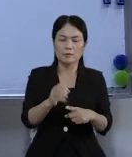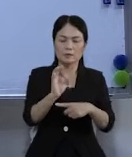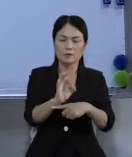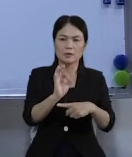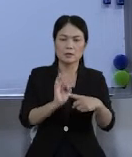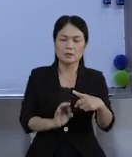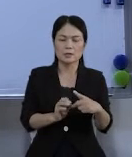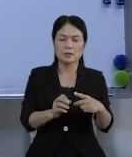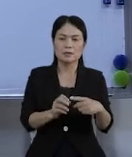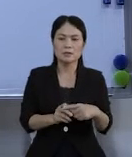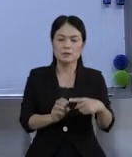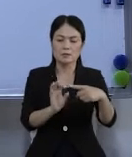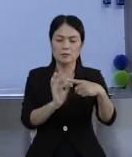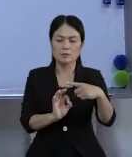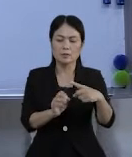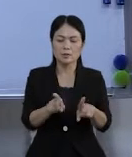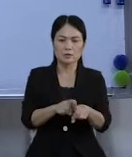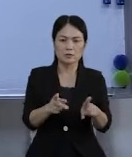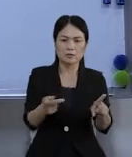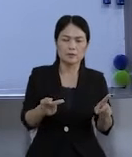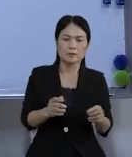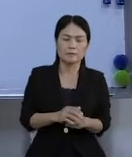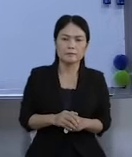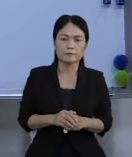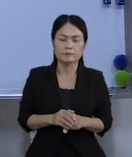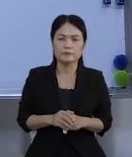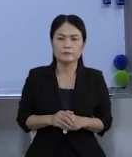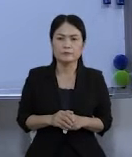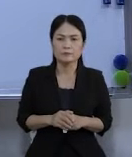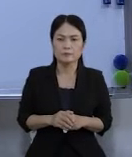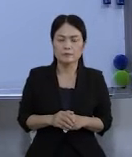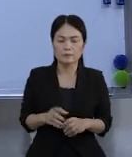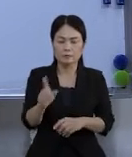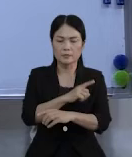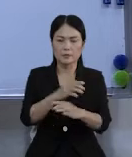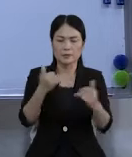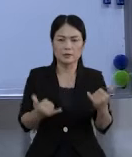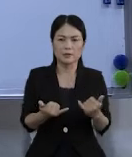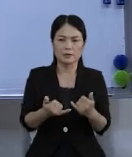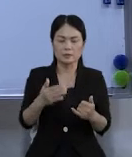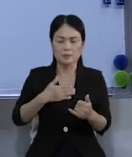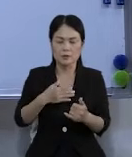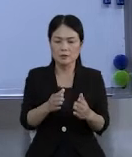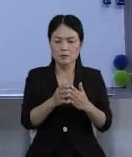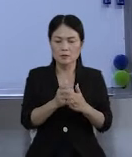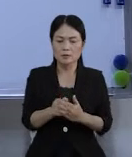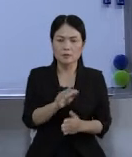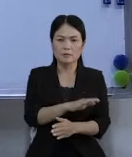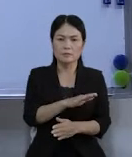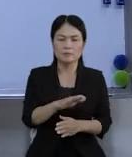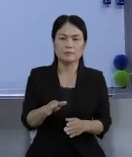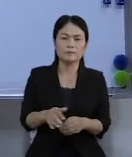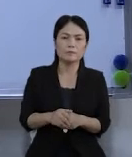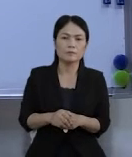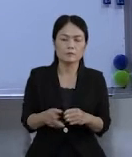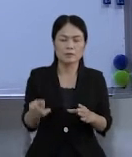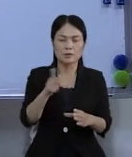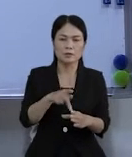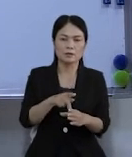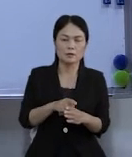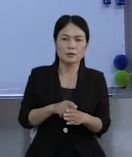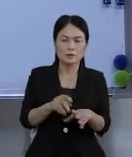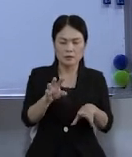phía để miên phía bay đôi khí nế. Chà, nhưng chẳng xâm rạp thằng ngày nế nè cổ nâng nòm con tiếng ọc nế từ chỗ